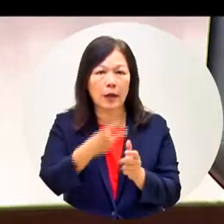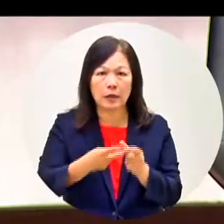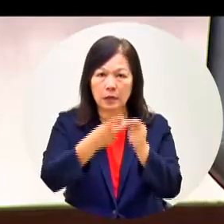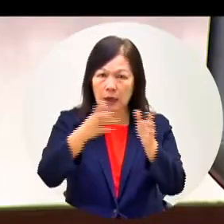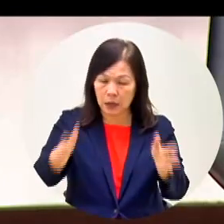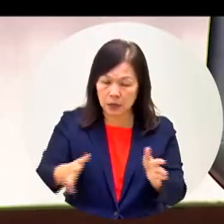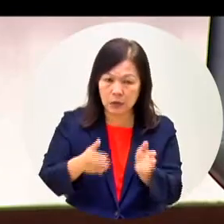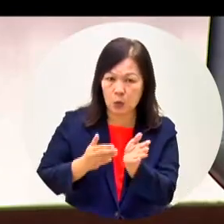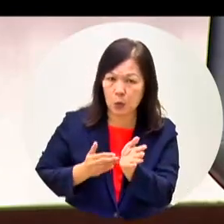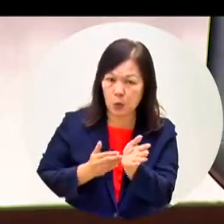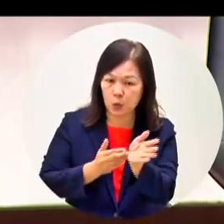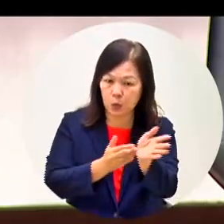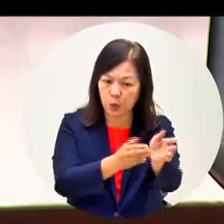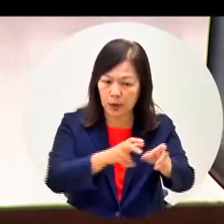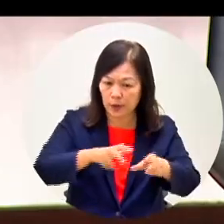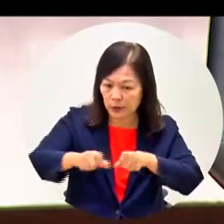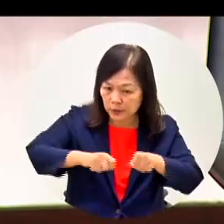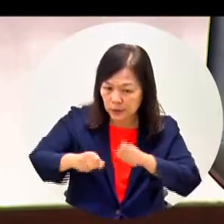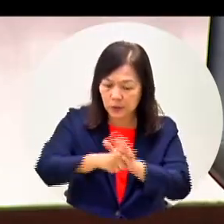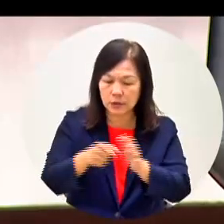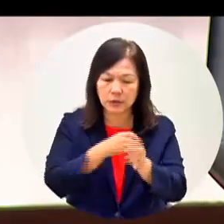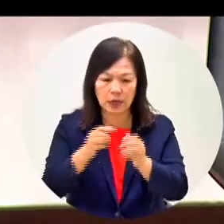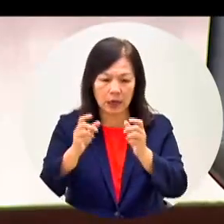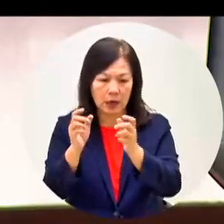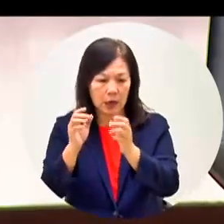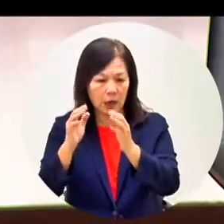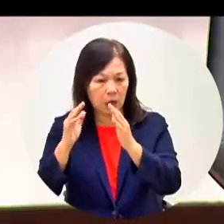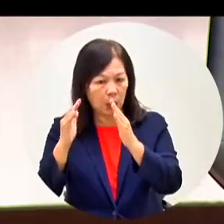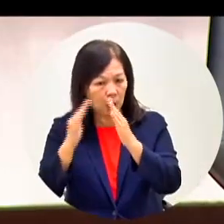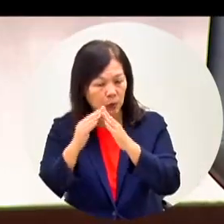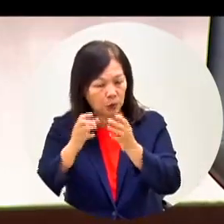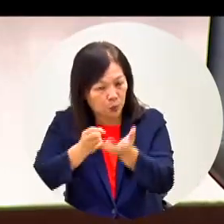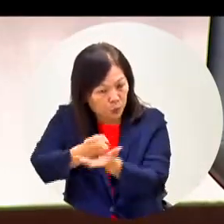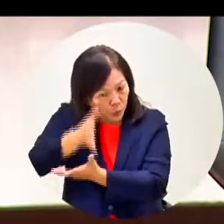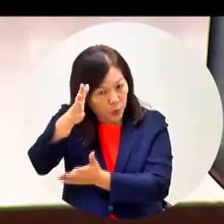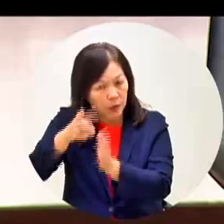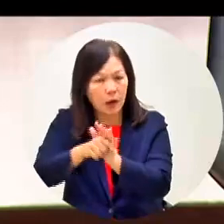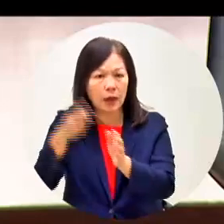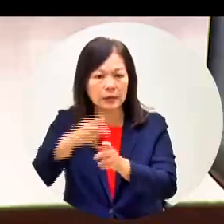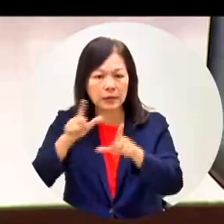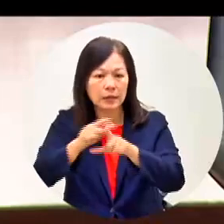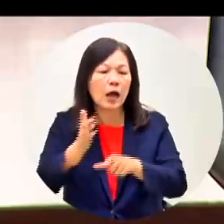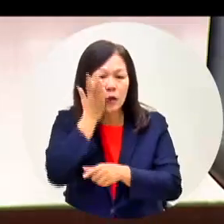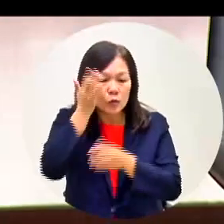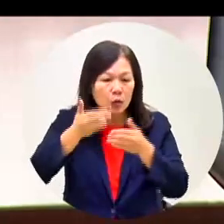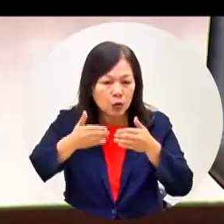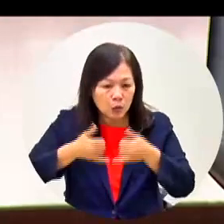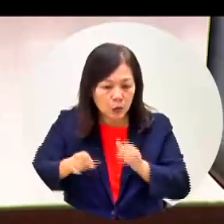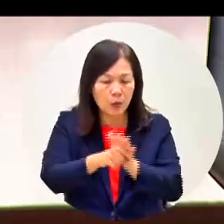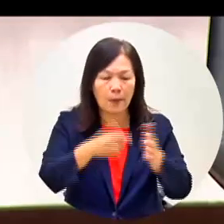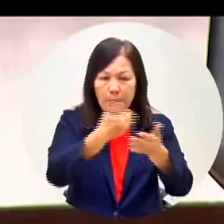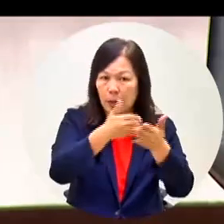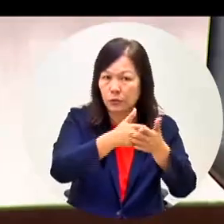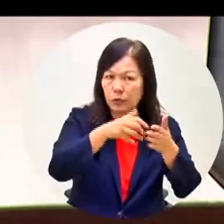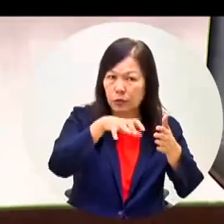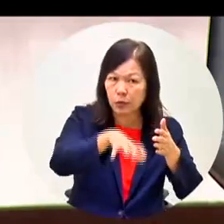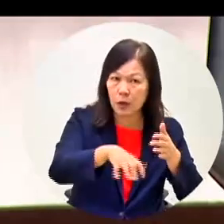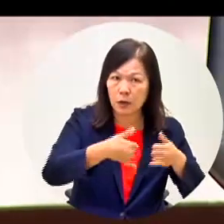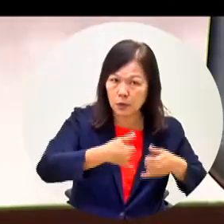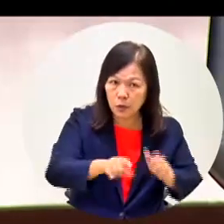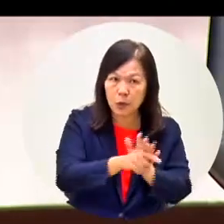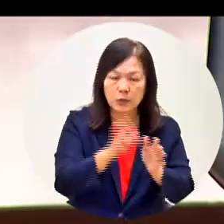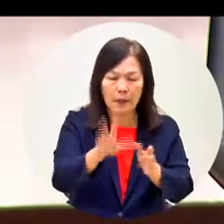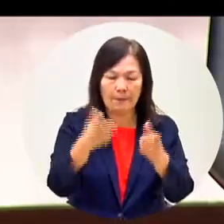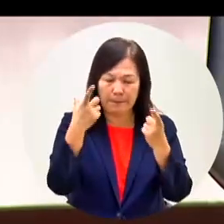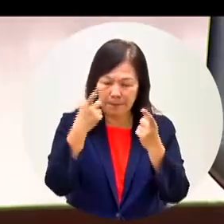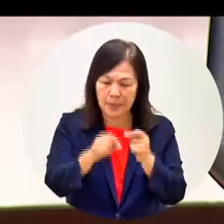的住宅区，甚至是在大顺路美术馆路这些目前已经非常容易塞车拥塞